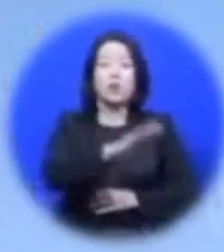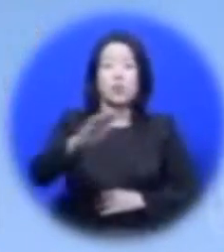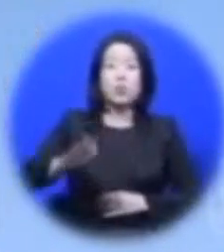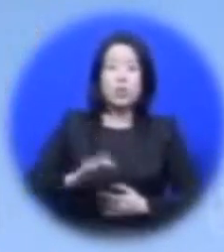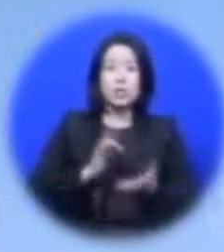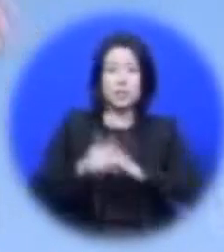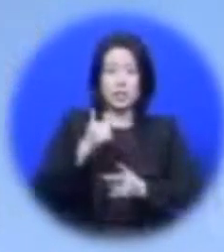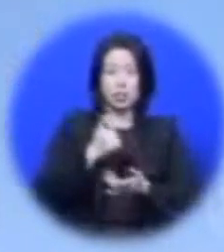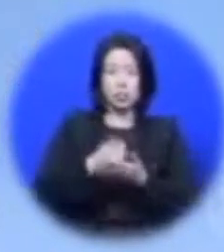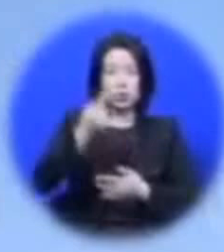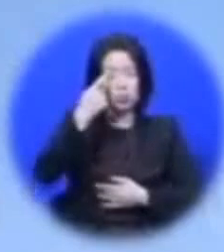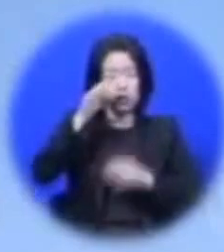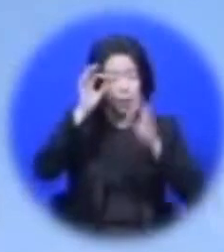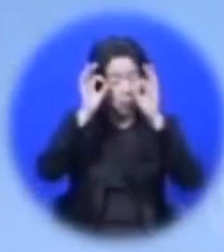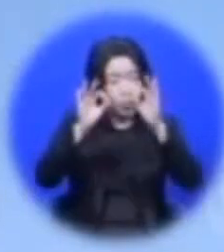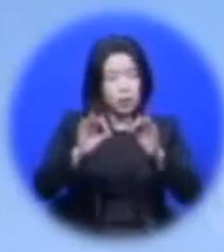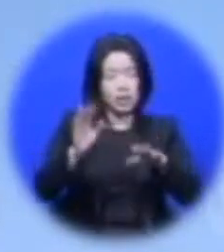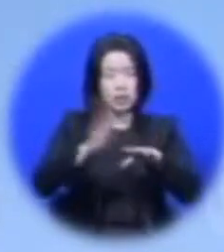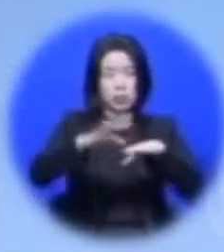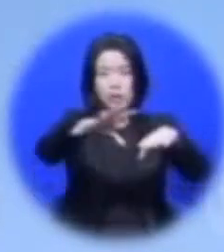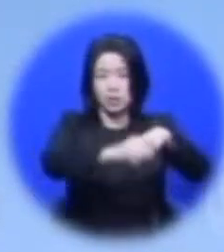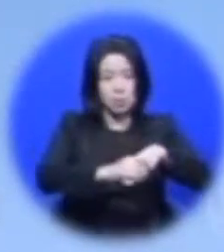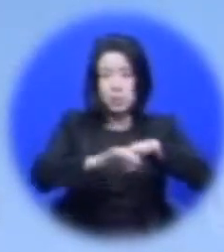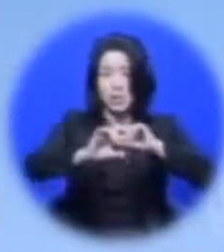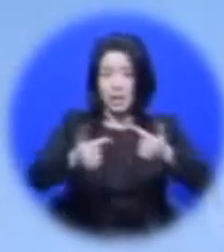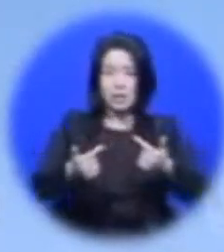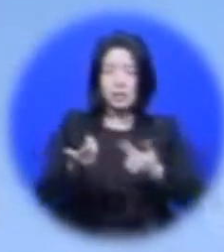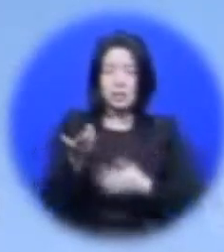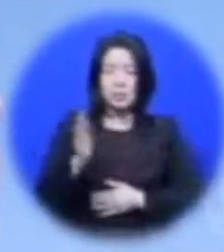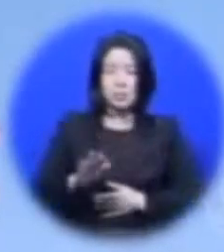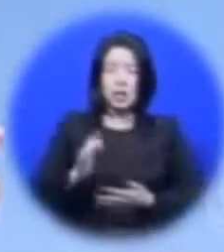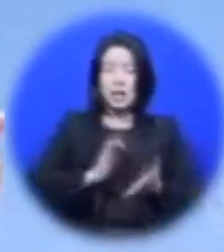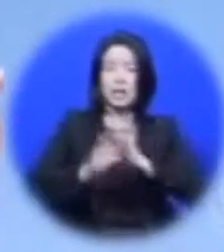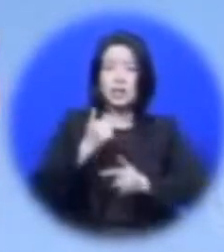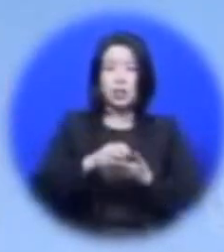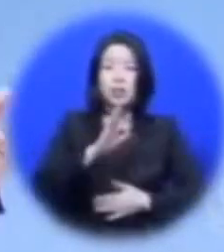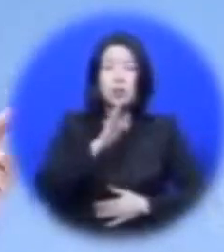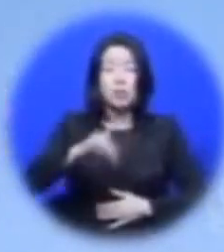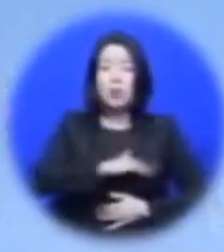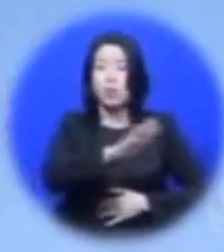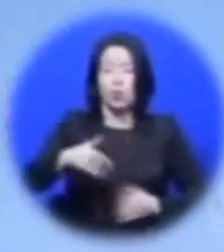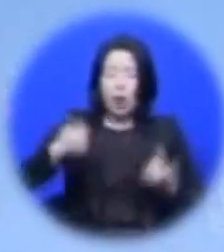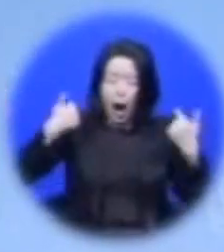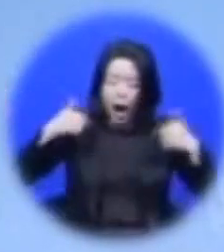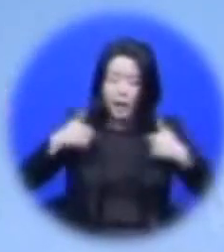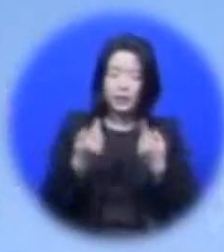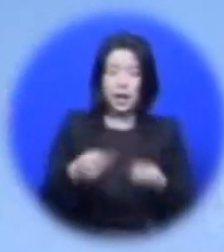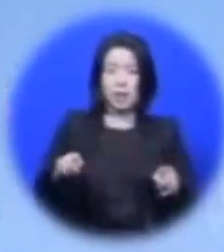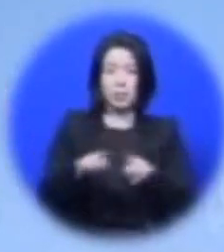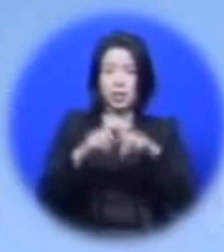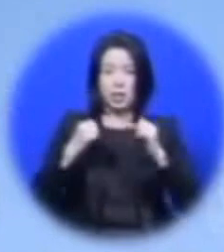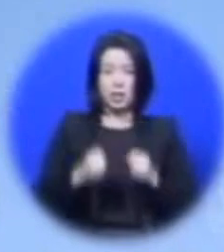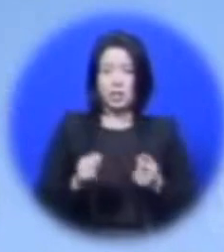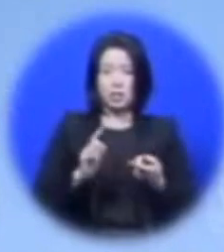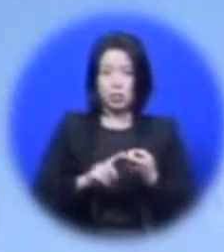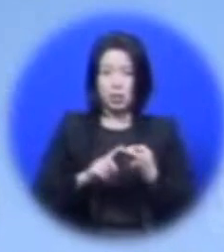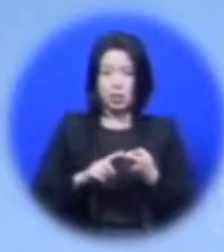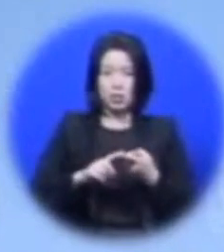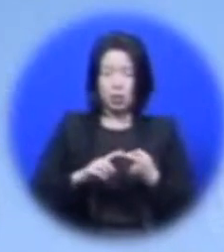눈에 보이거나 손에 잡히지 않으시지만 예수님이 정말 우리와 늘 함께 계신 것을 믿어야